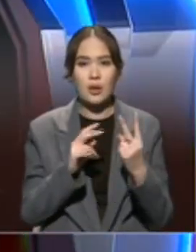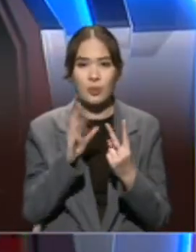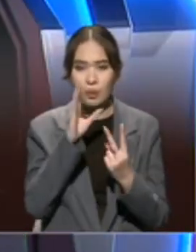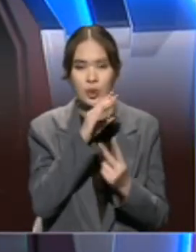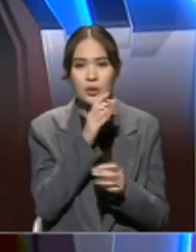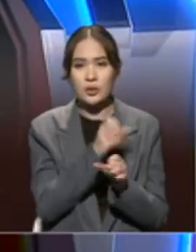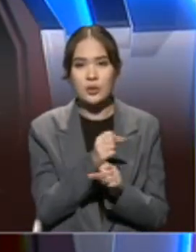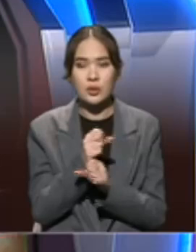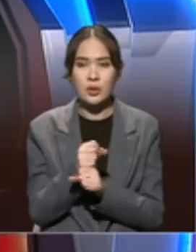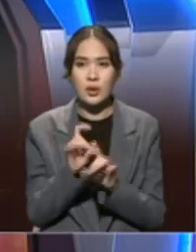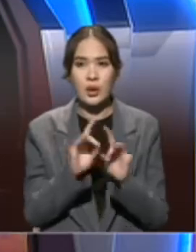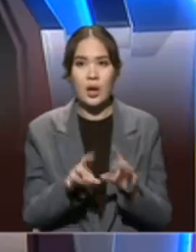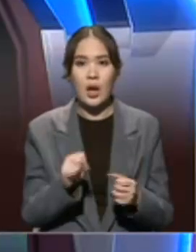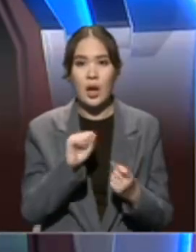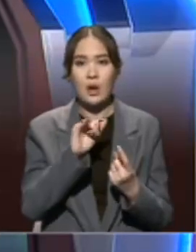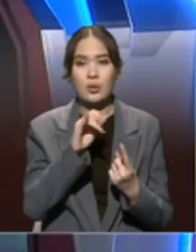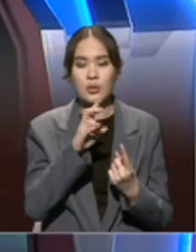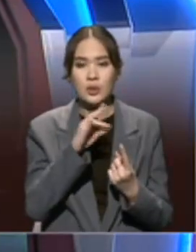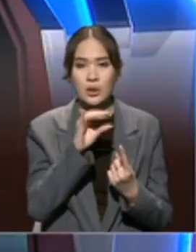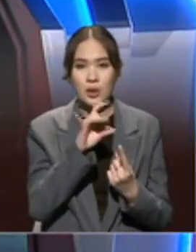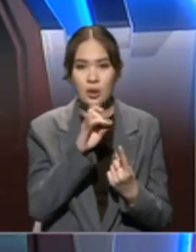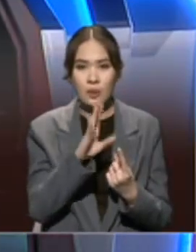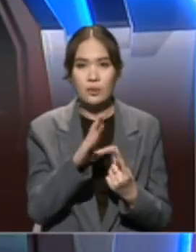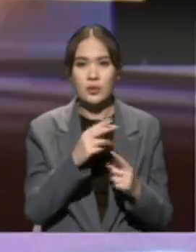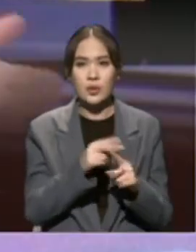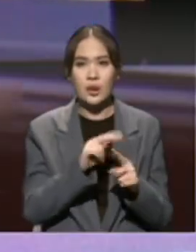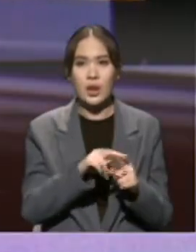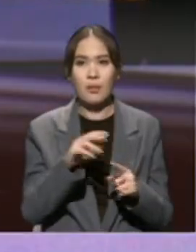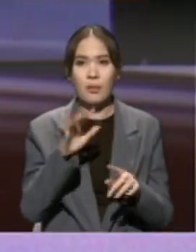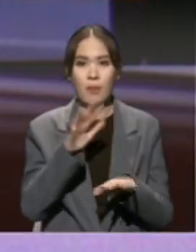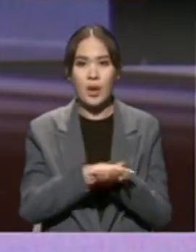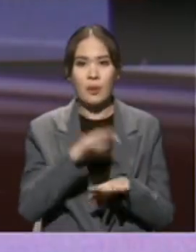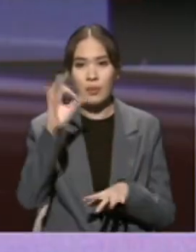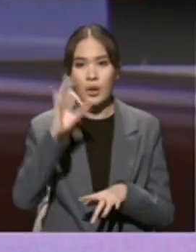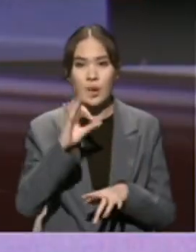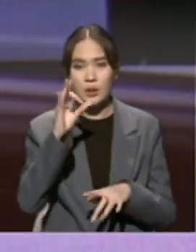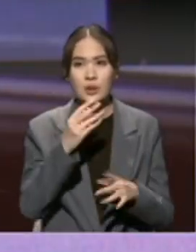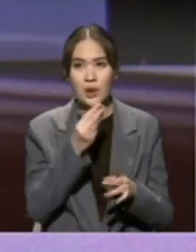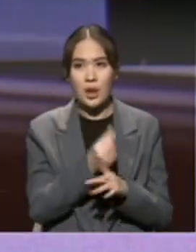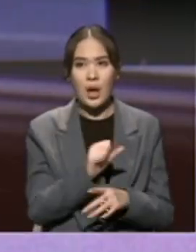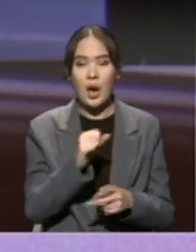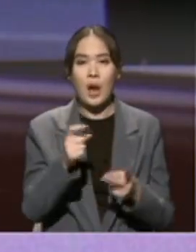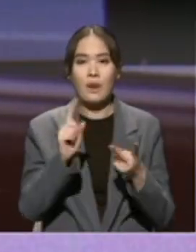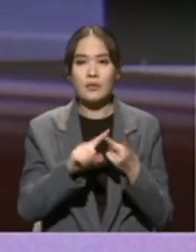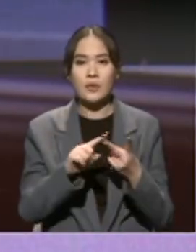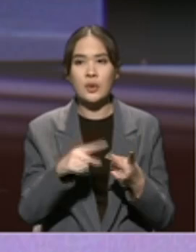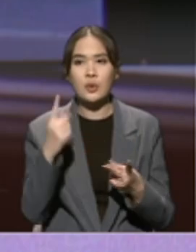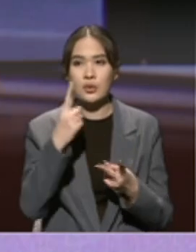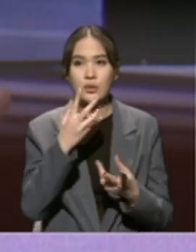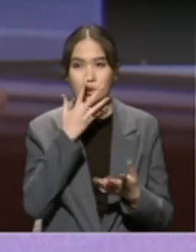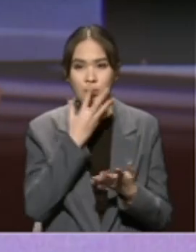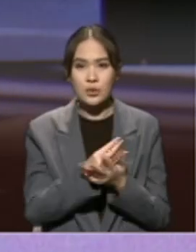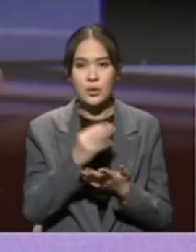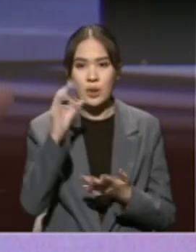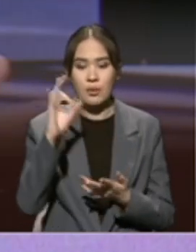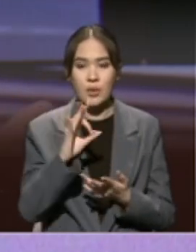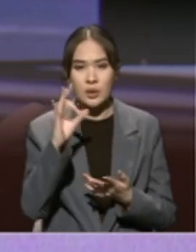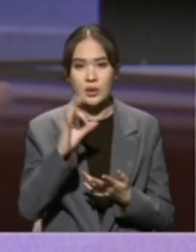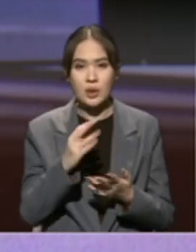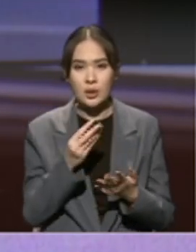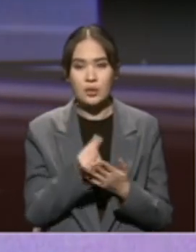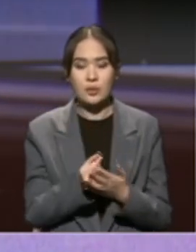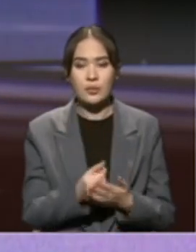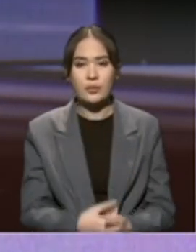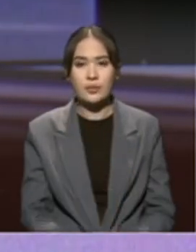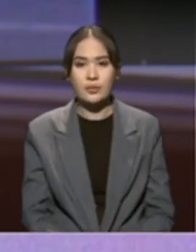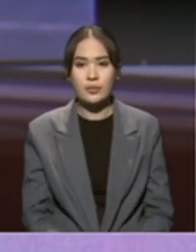уақыт қалып. Аннуитетте қысқасы сіз банктің пайызын бірінші төлейсіз, дифференциалда сіз өзіңіздің пайызыңызды бірінші төлейсіз. Былайша айтқан кезде, қарапайым тілмен